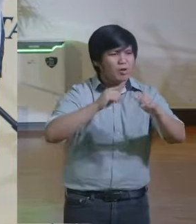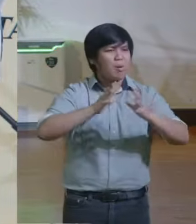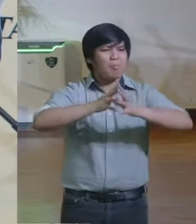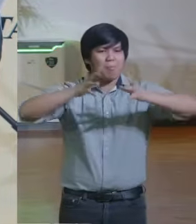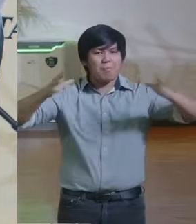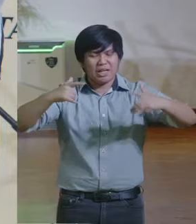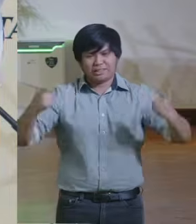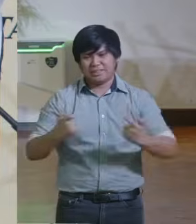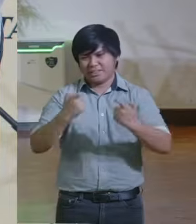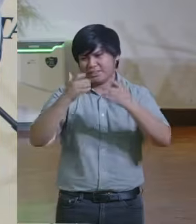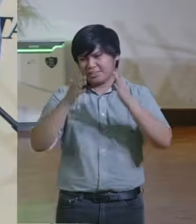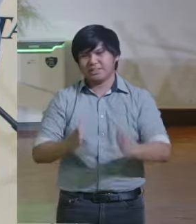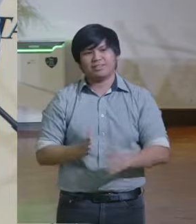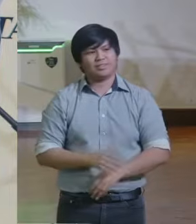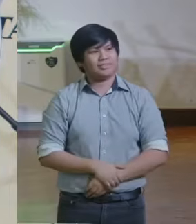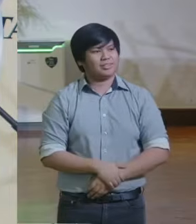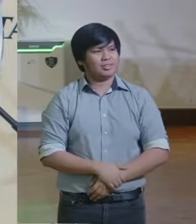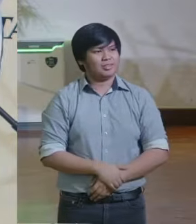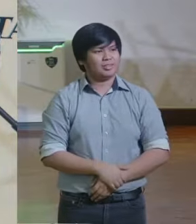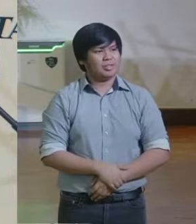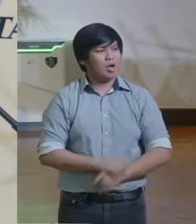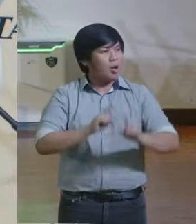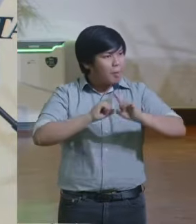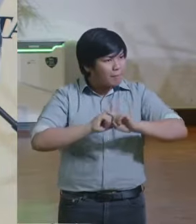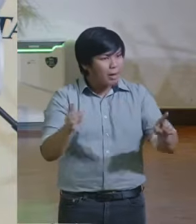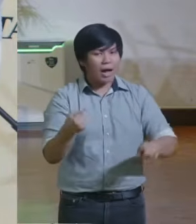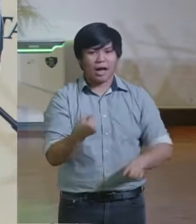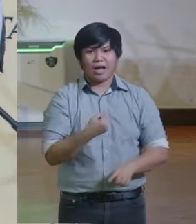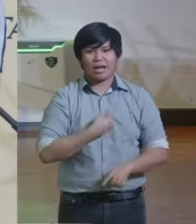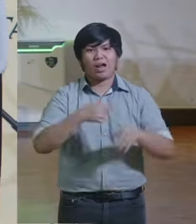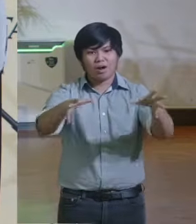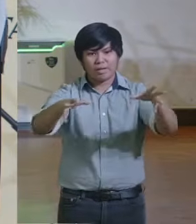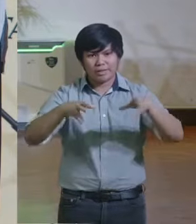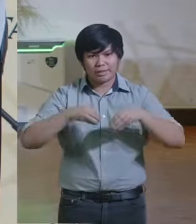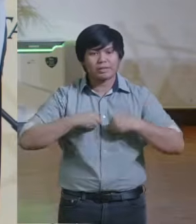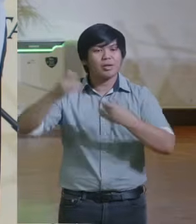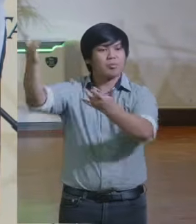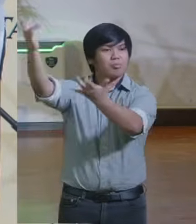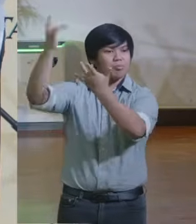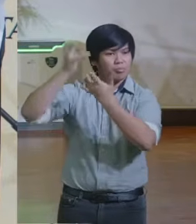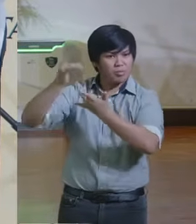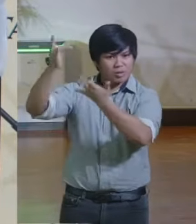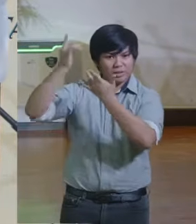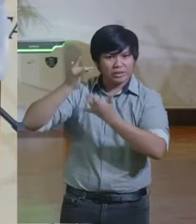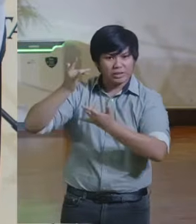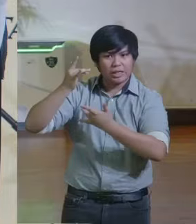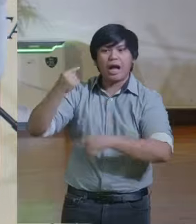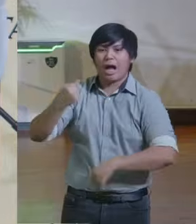lahat. Sabi niya, "But I received mercy."